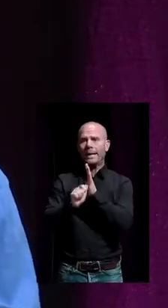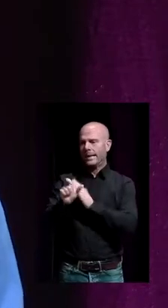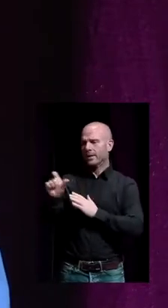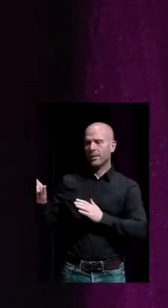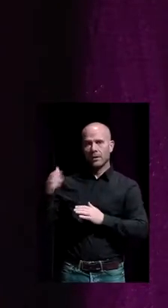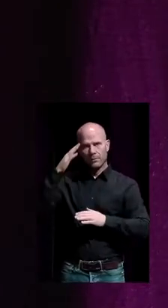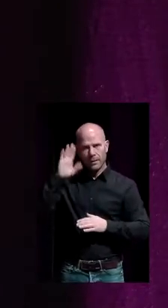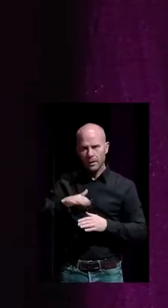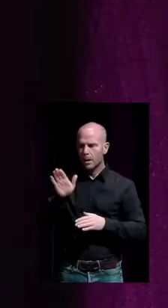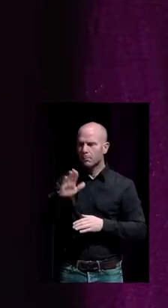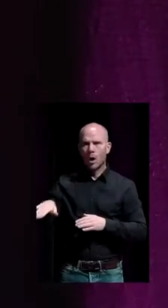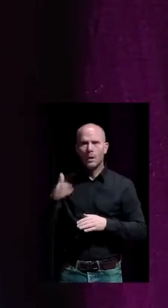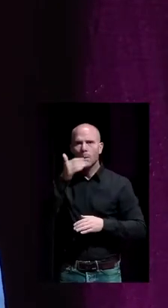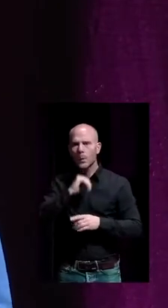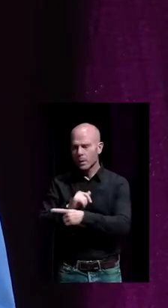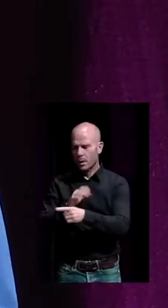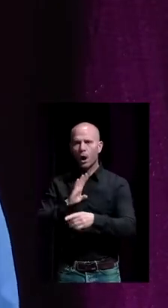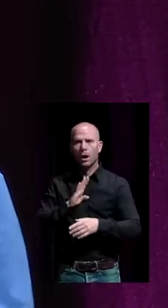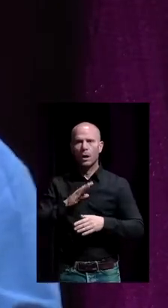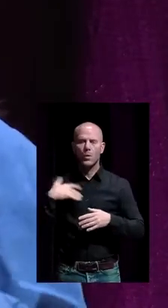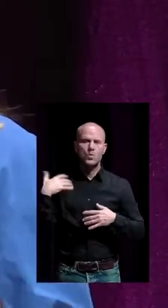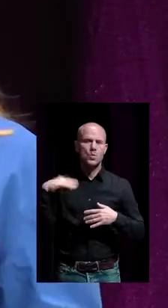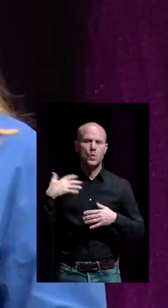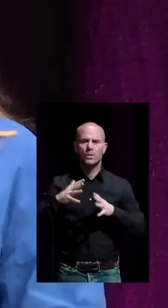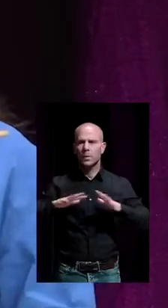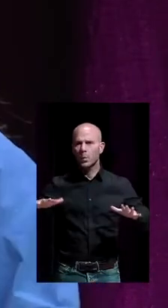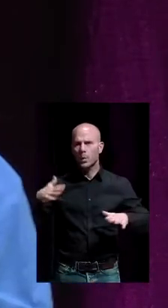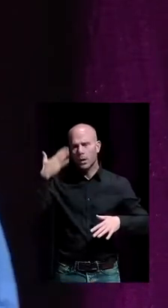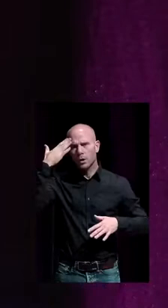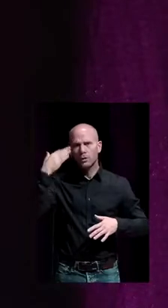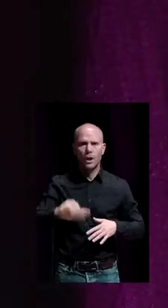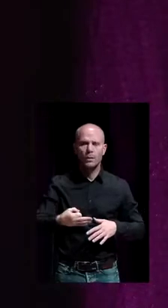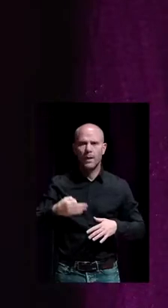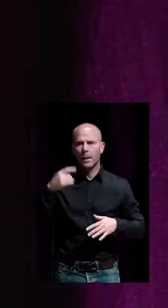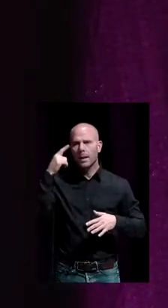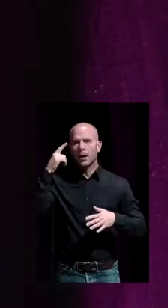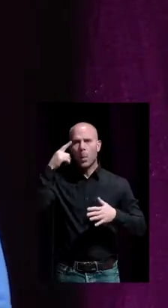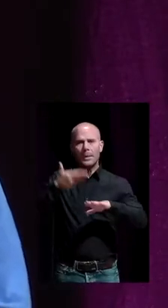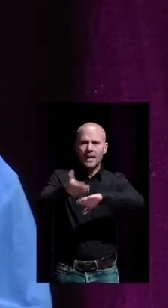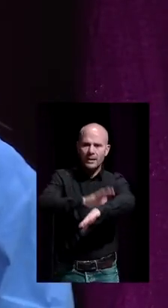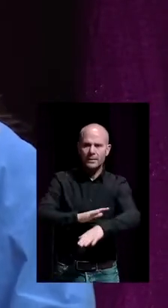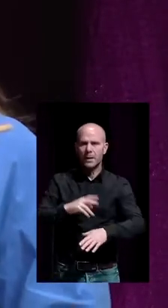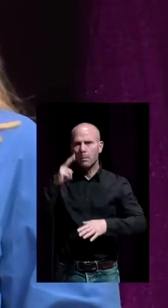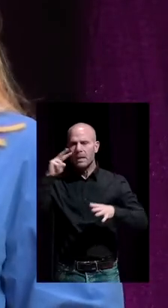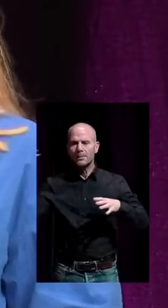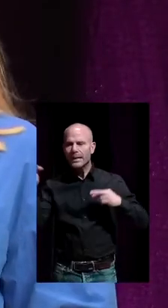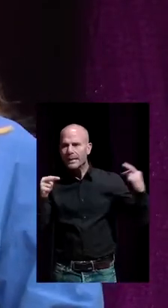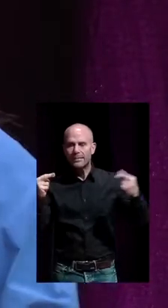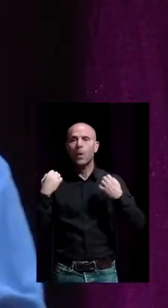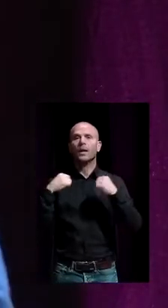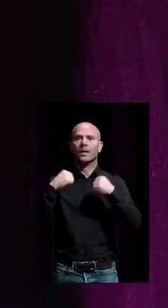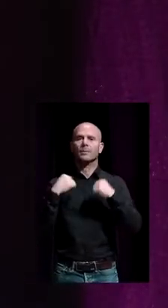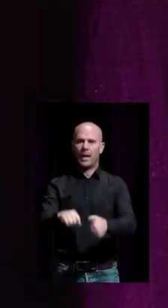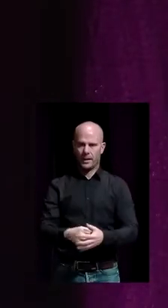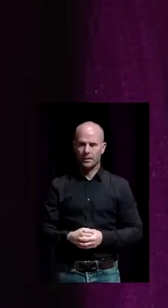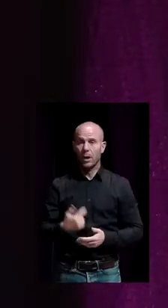att barn och unga besitter stor kunskap, kompetens, perspektiv och engagemang. Och jag vill